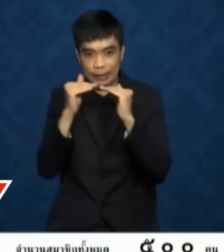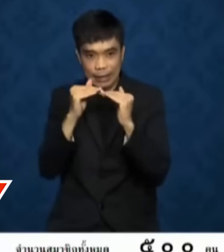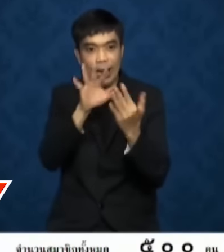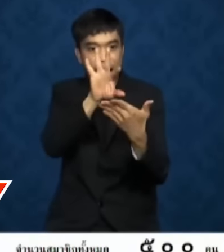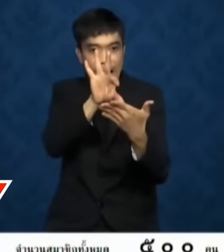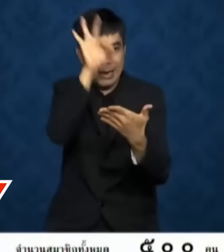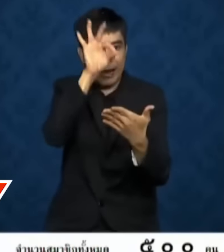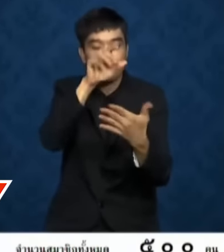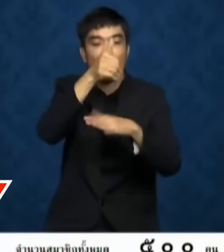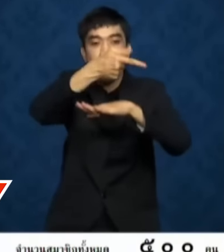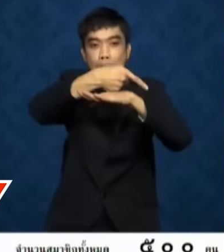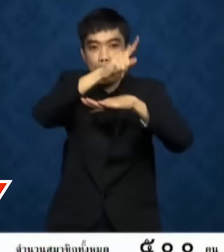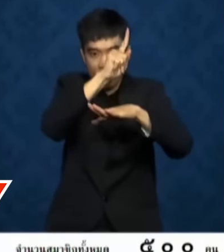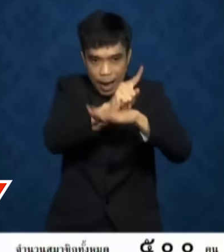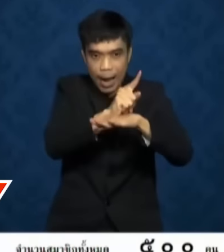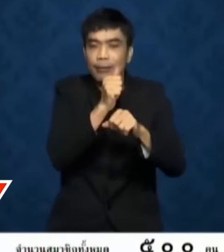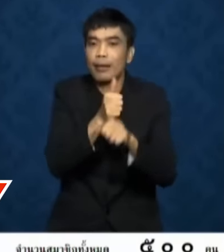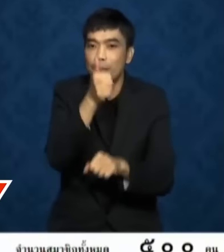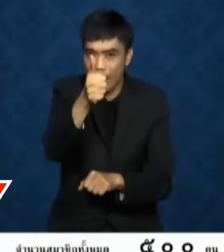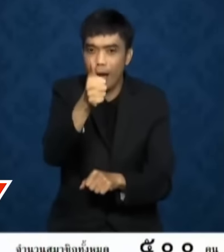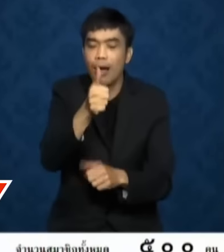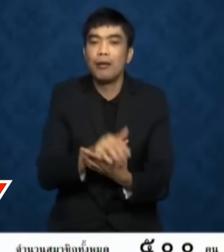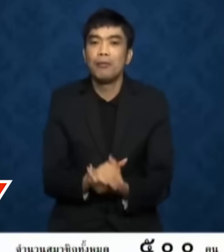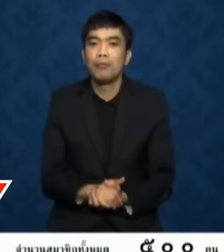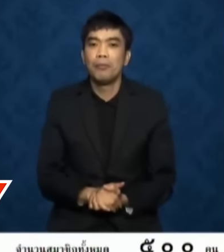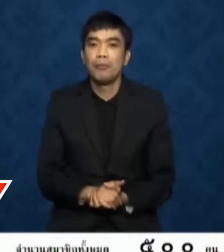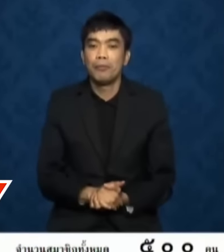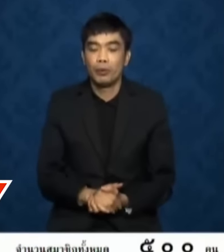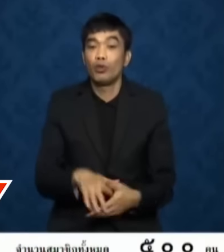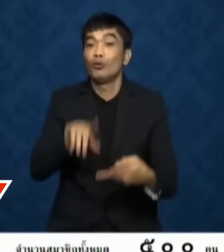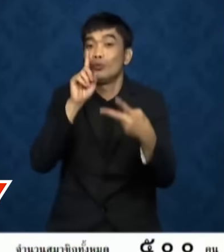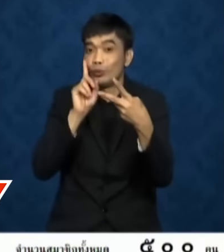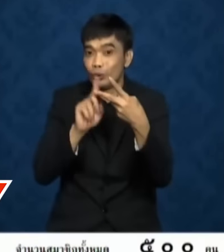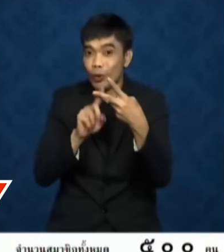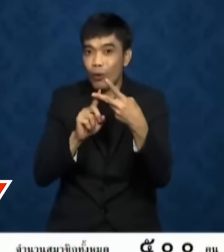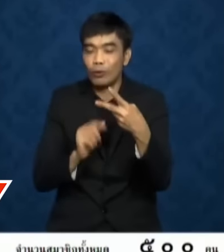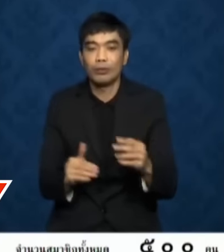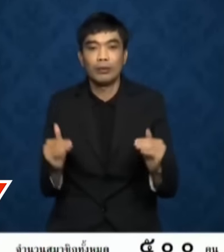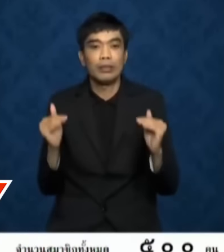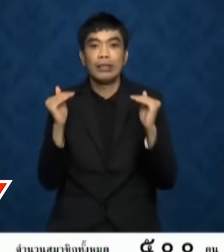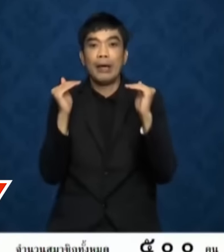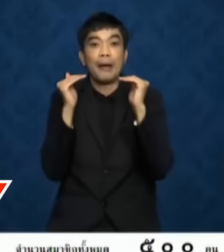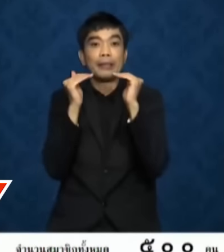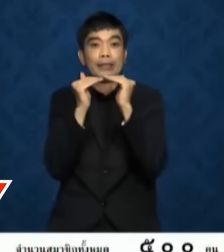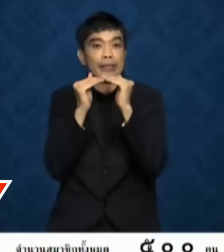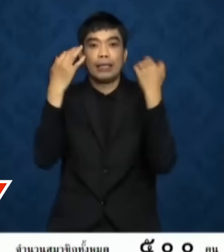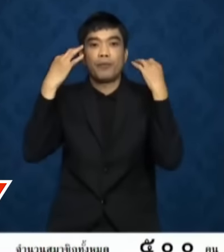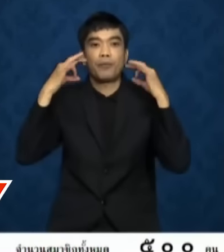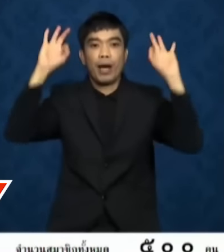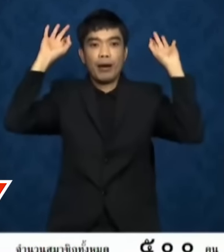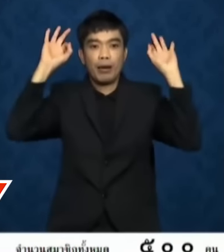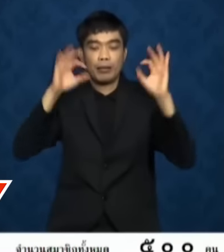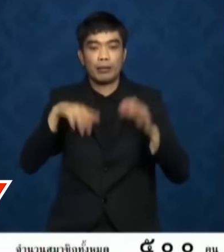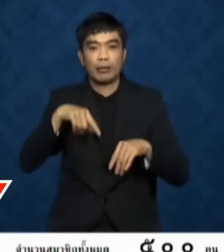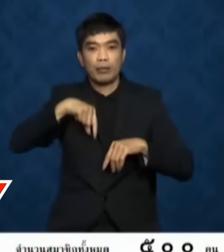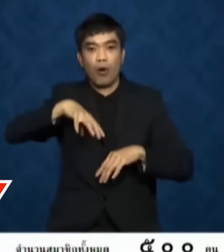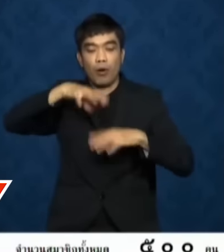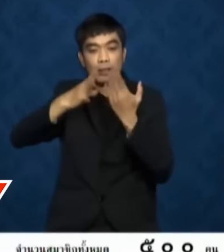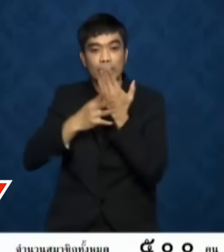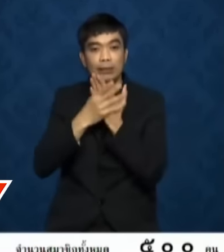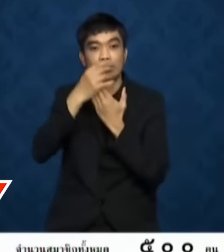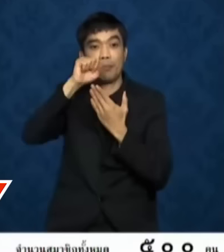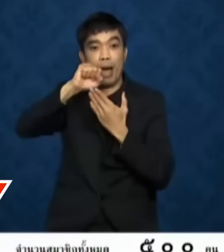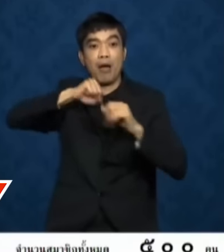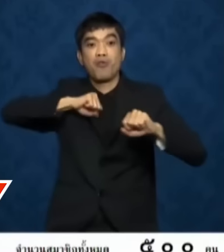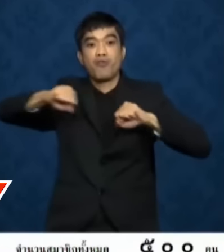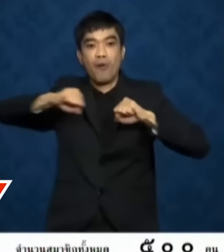นต้นตัวอย่างข้อเสนอที่2ท่านประธานคือการรับประกันความเป็นอิสระของสภาเยาวชนจากรัฐวิ